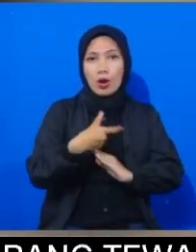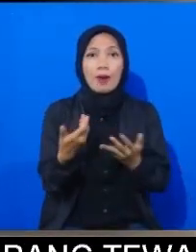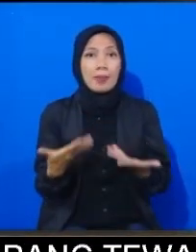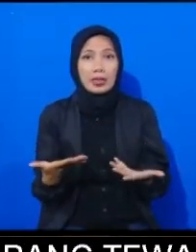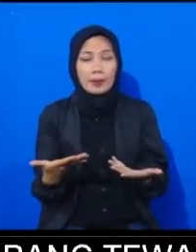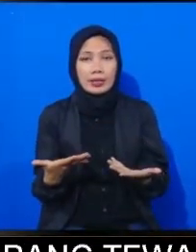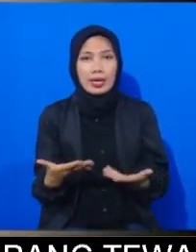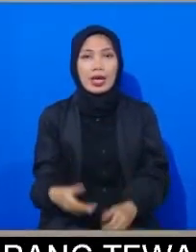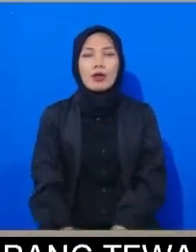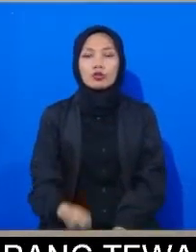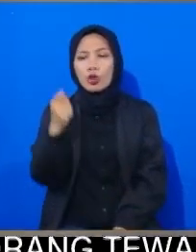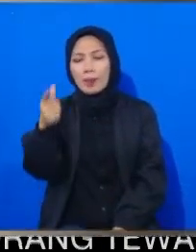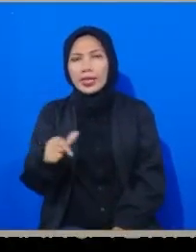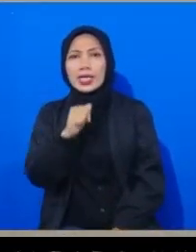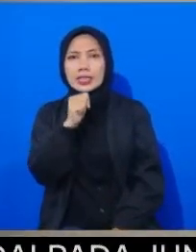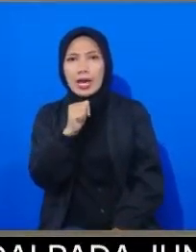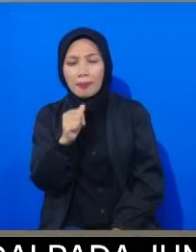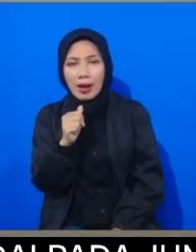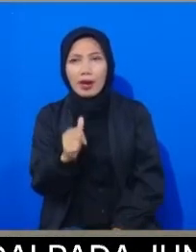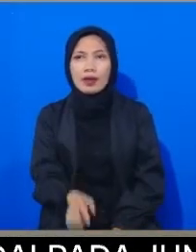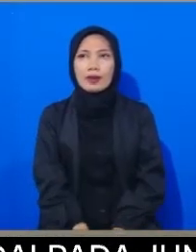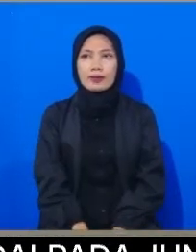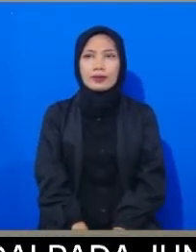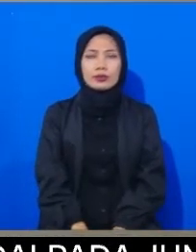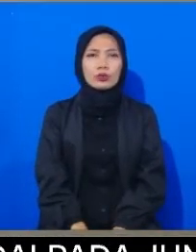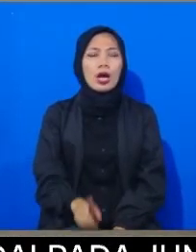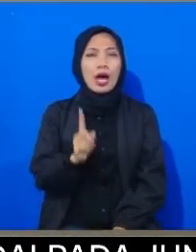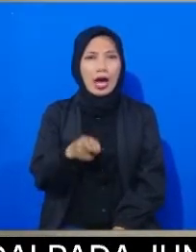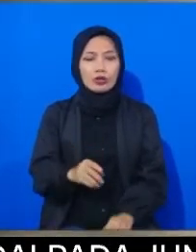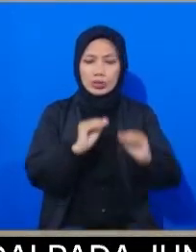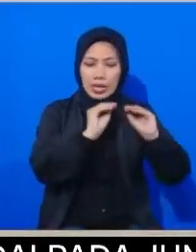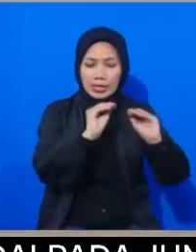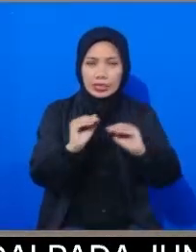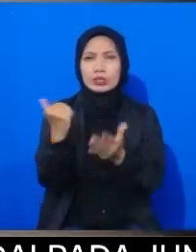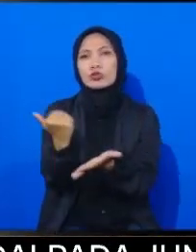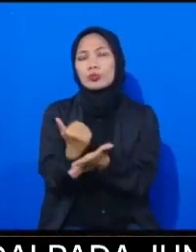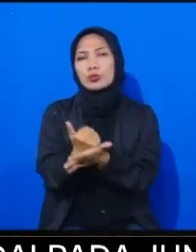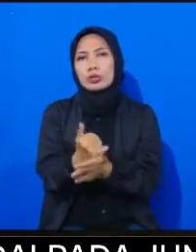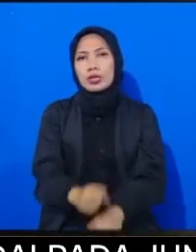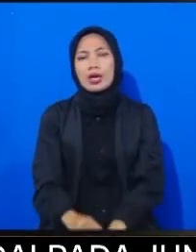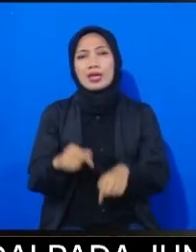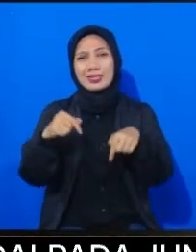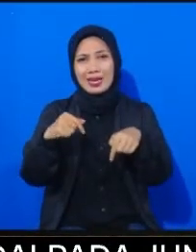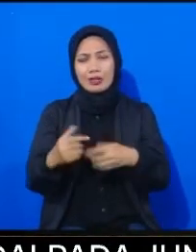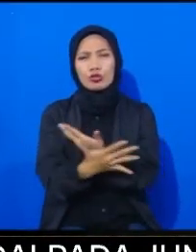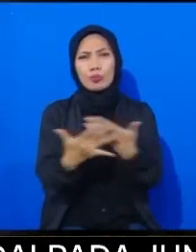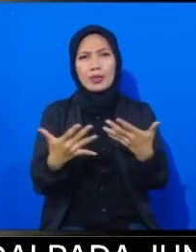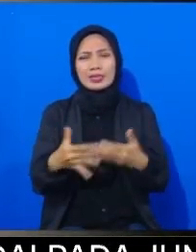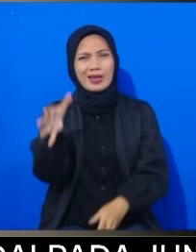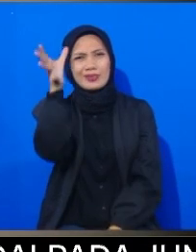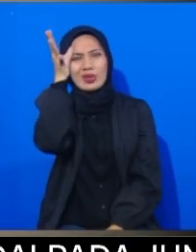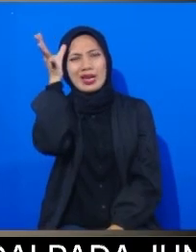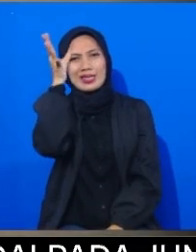sewa itu harus membayar kepada Pemprovnya berapa, kan itu harusnya diedukasi mbak kepada masyarakat. Jadi masyarakat ini nggak tahu, ini